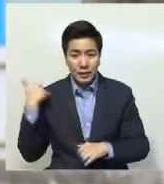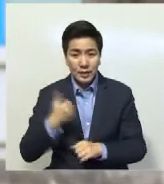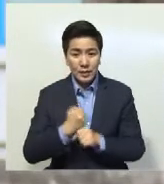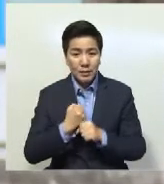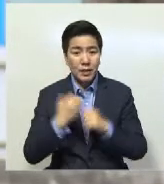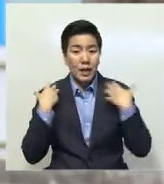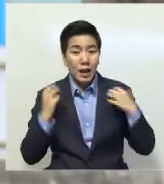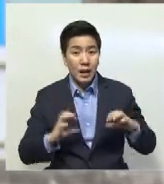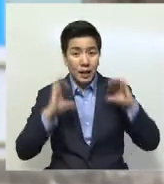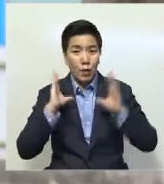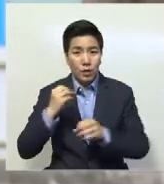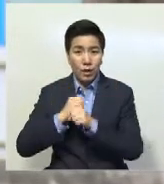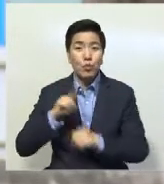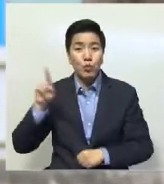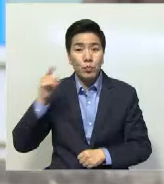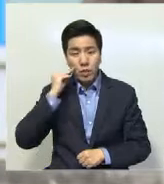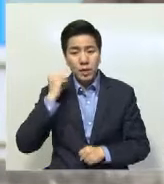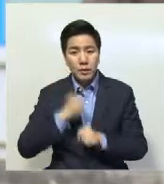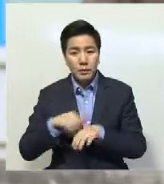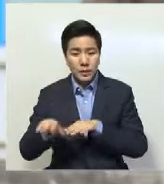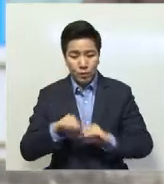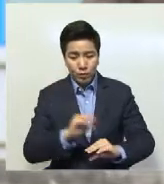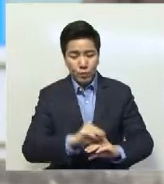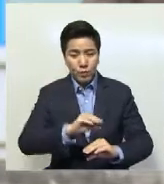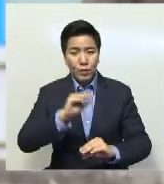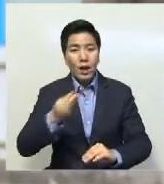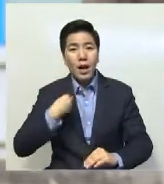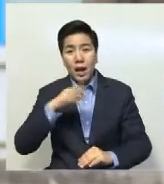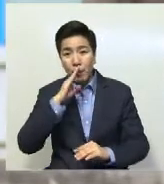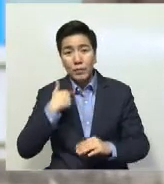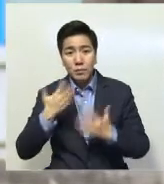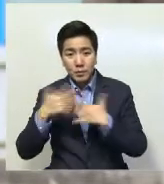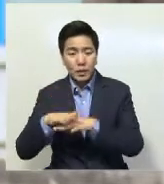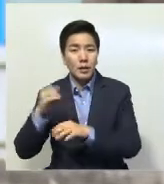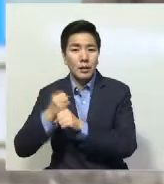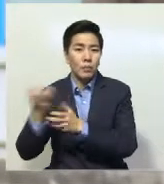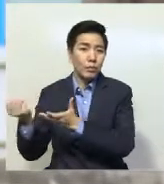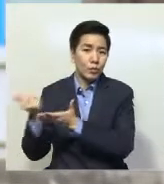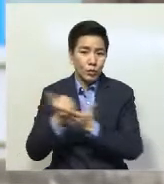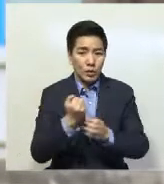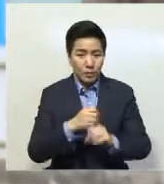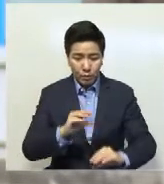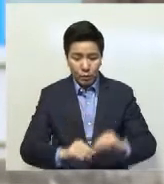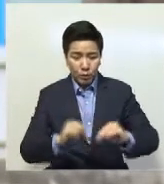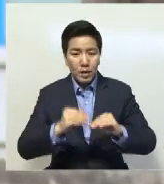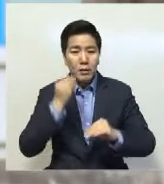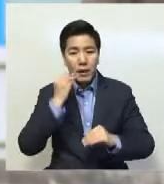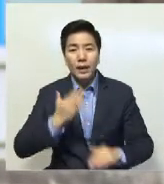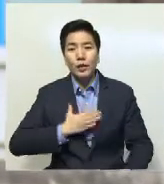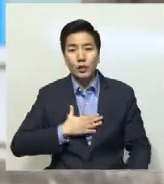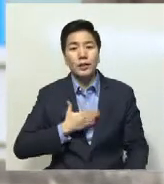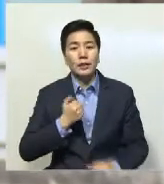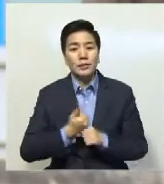วันราชการเนี่ยเจ้าที่เขาก็เตรียมทำไว้แล้วค่ะถ้าเกิดว่าเราประสานไปปุ๊บเขาก็จะมาช่วยเอากระสอบทรายมายกให้ที่หน้าบ้านเลย